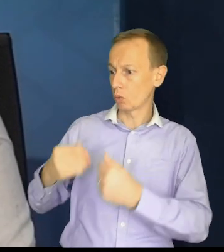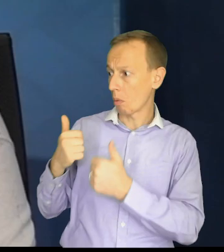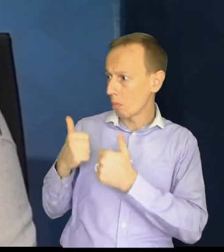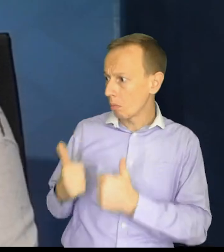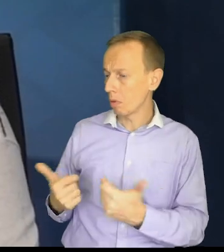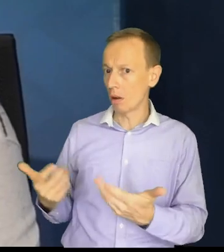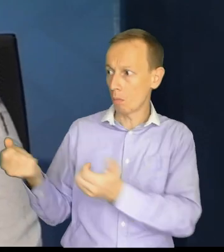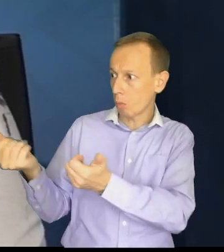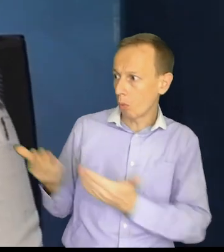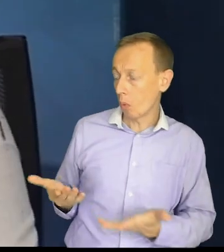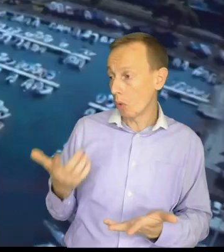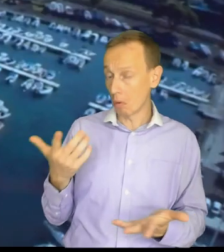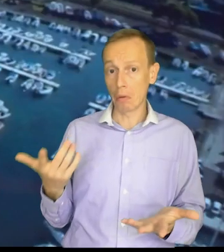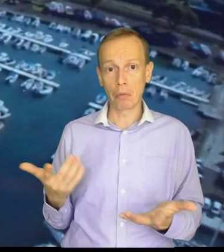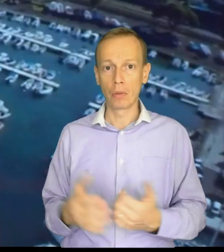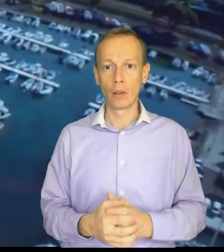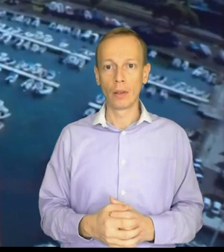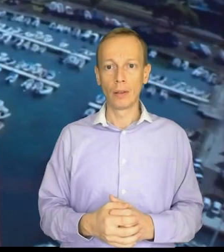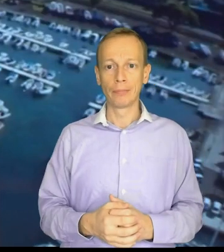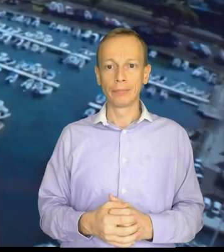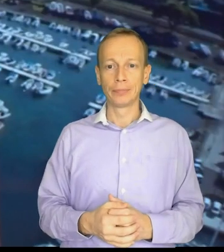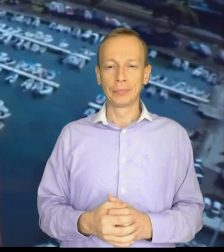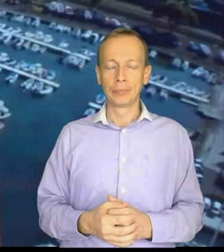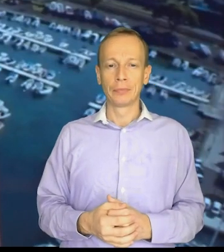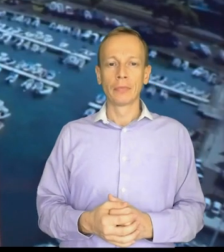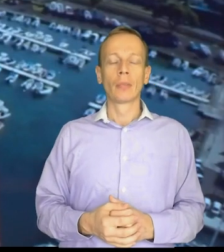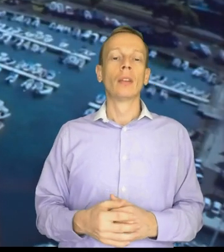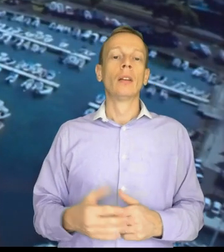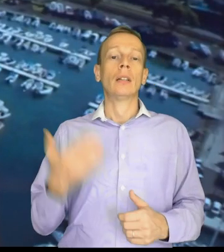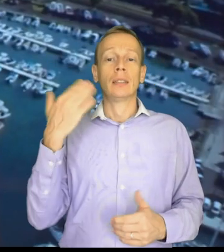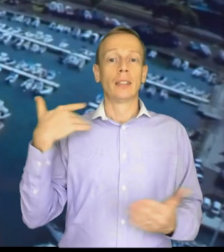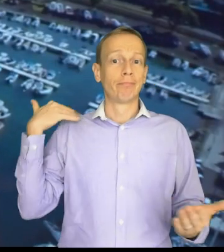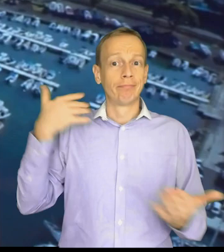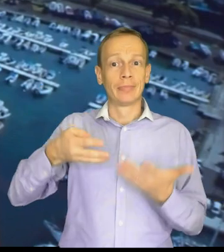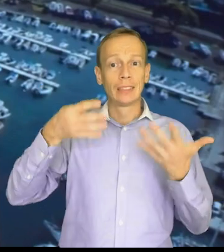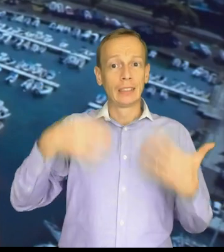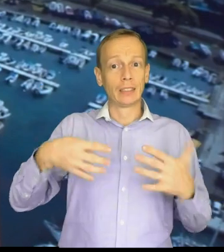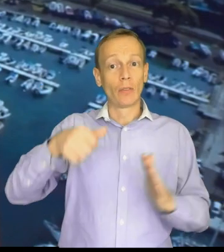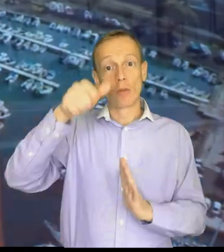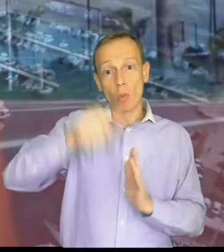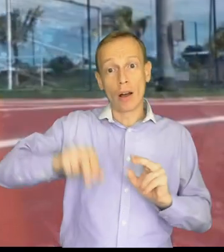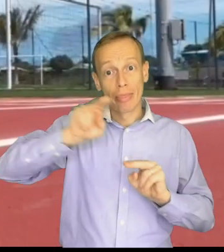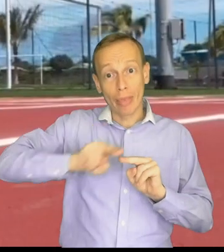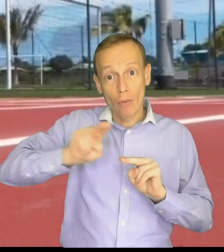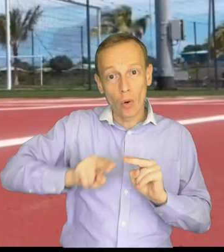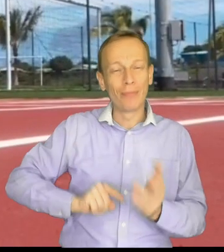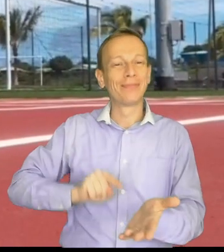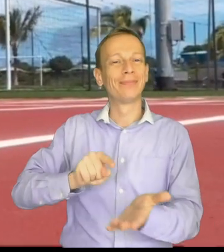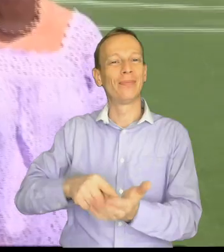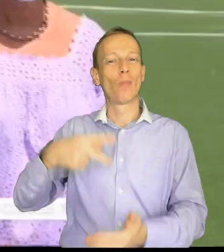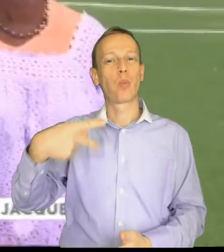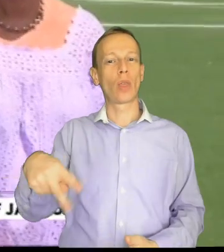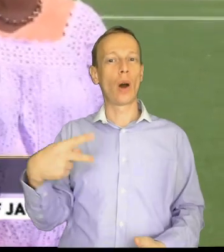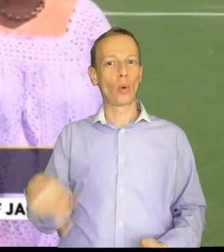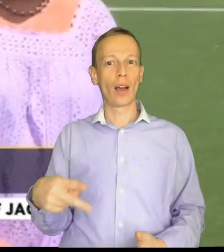est proposé. Voilà. Pour clore cette édition, après 19 mois de travaux, la population de Punaauia et